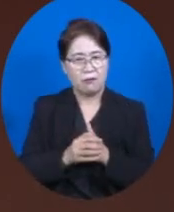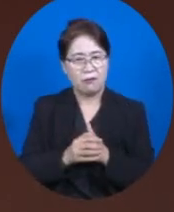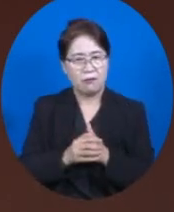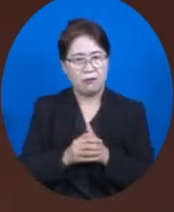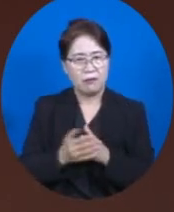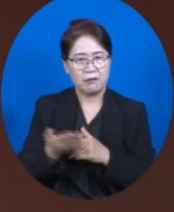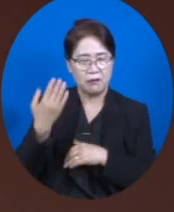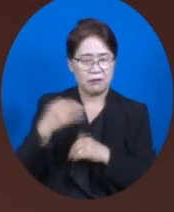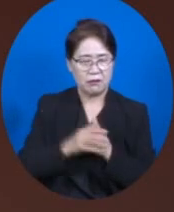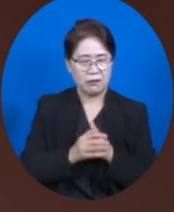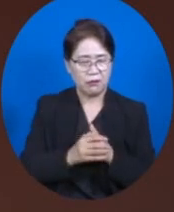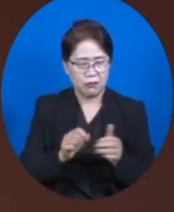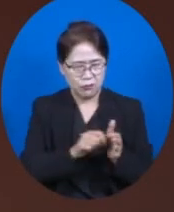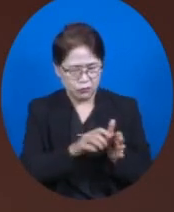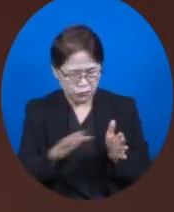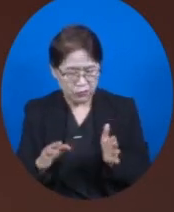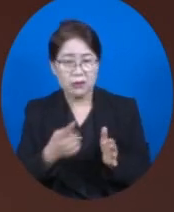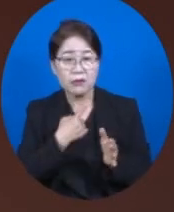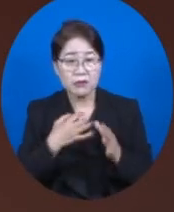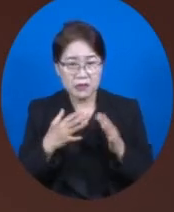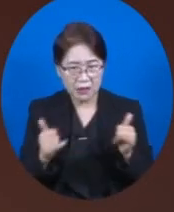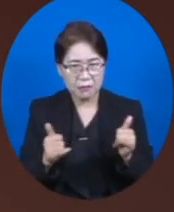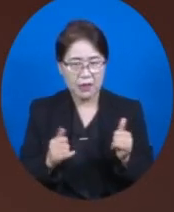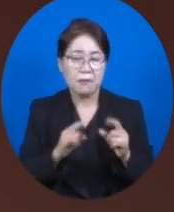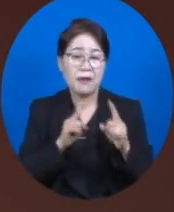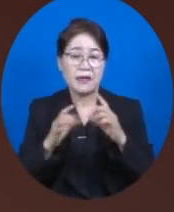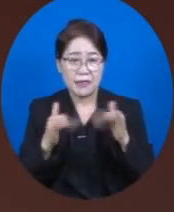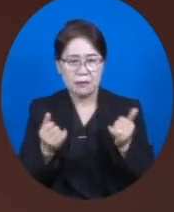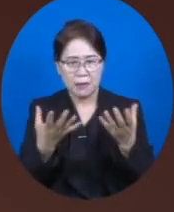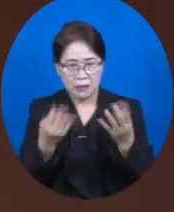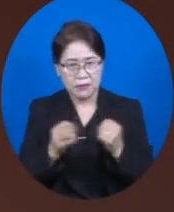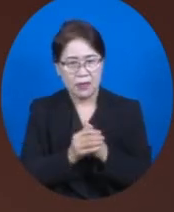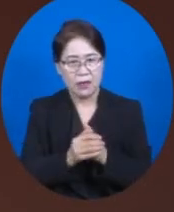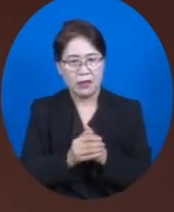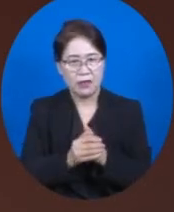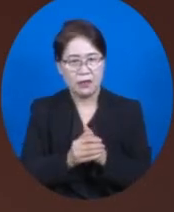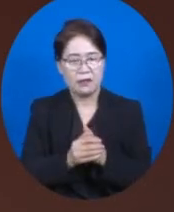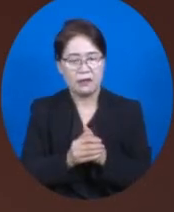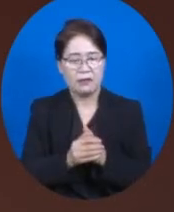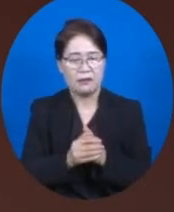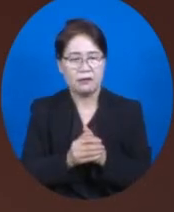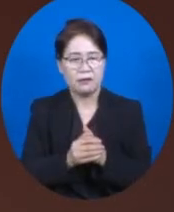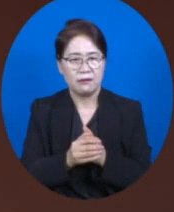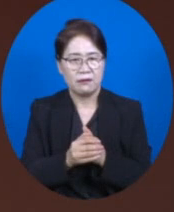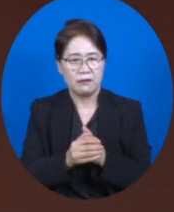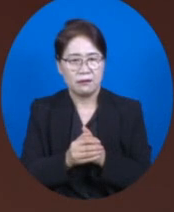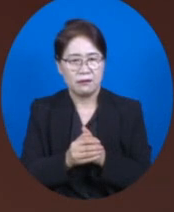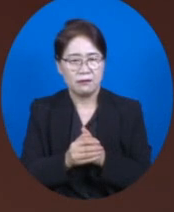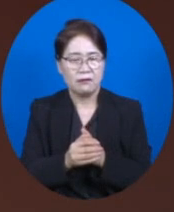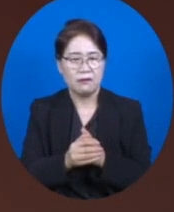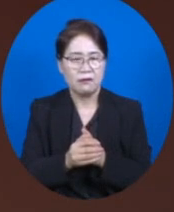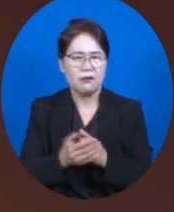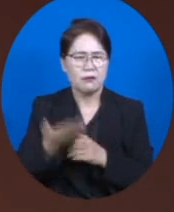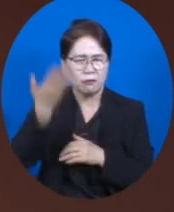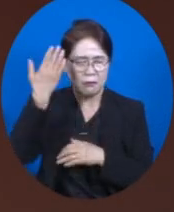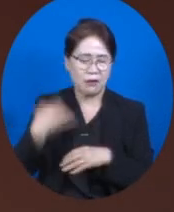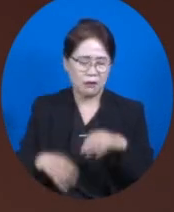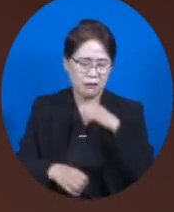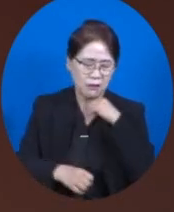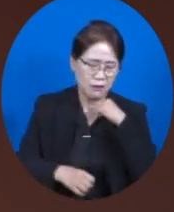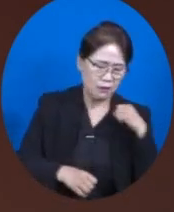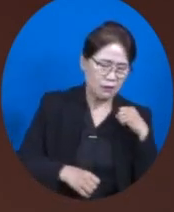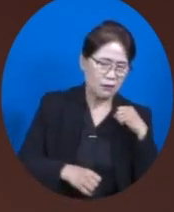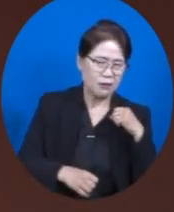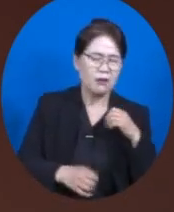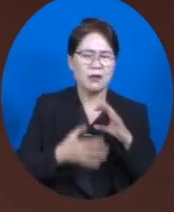말하는 분들이 있거든요 이전에 영광에만 사로잡혀 있는 사람들이 있어요 그래서 끊임없이